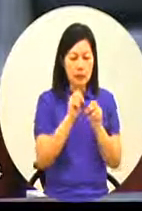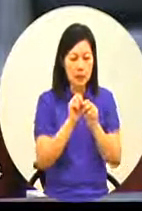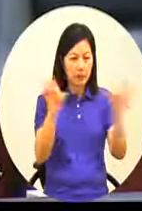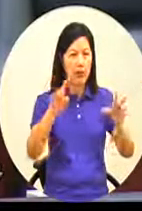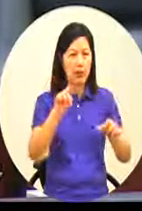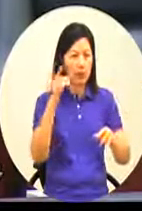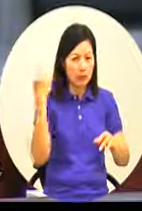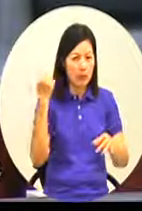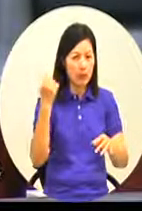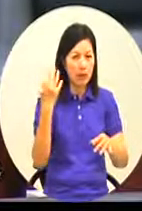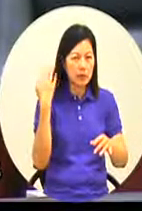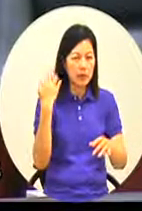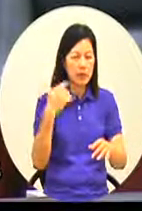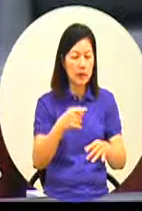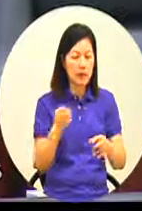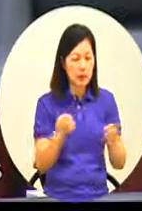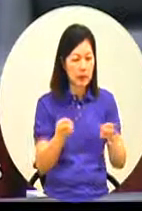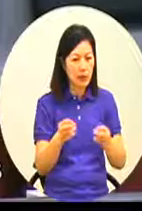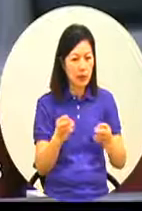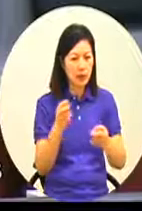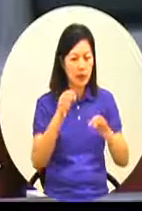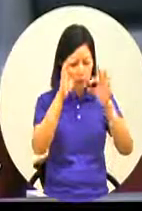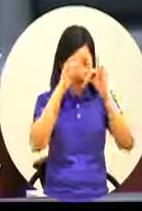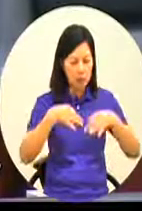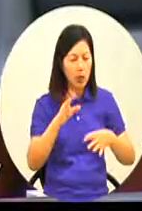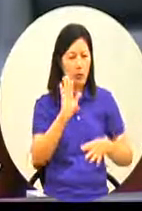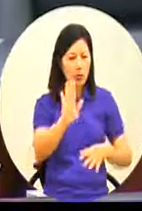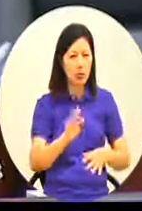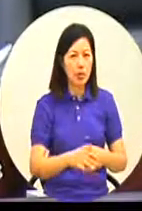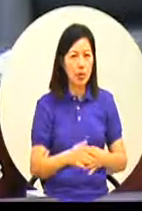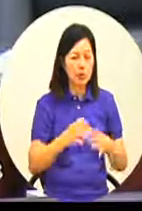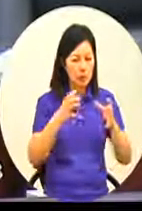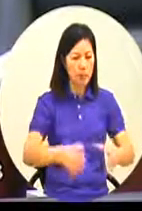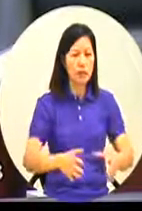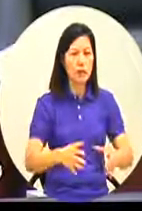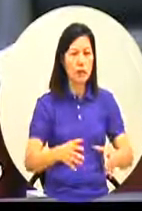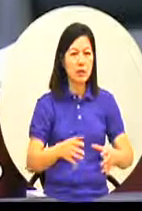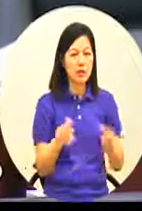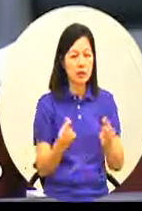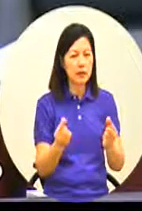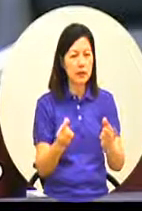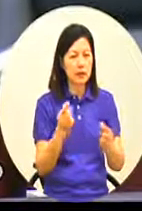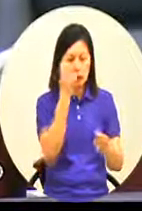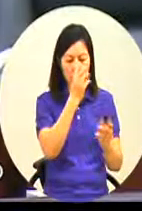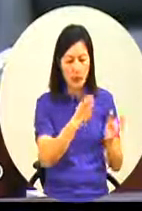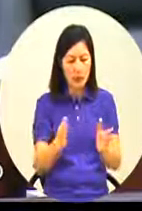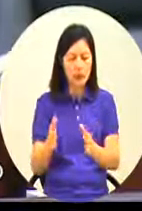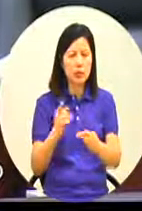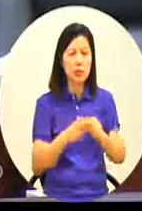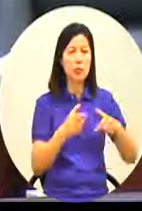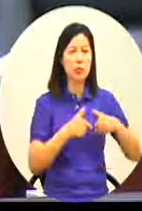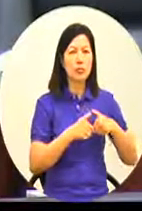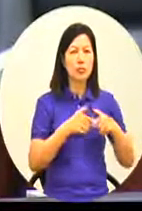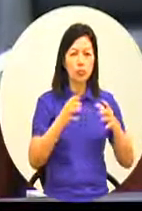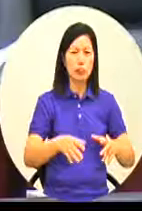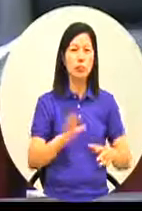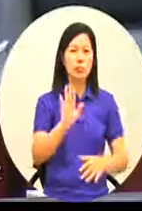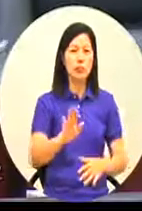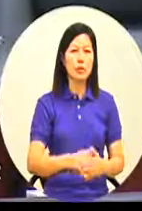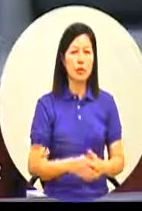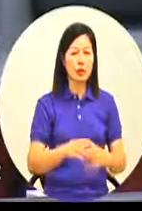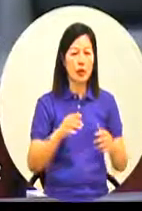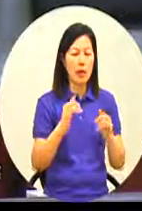就做检讨了，那他们也一样大概成立了类似的一个。管理中心，但是我们在更早之前，大概在民